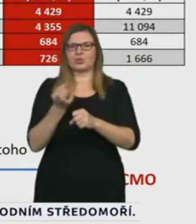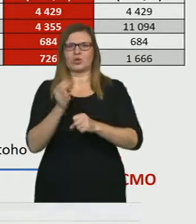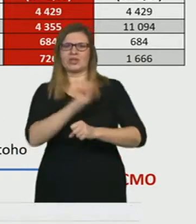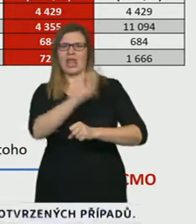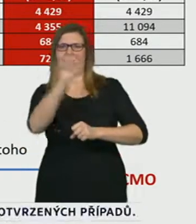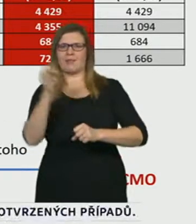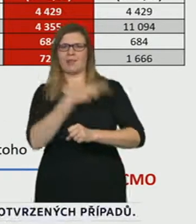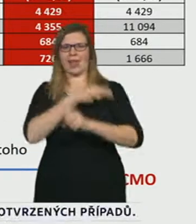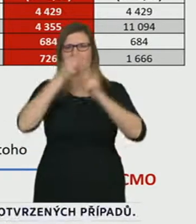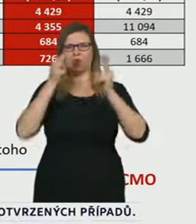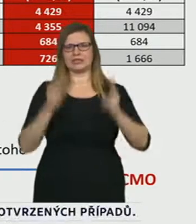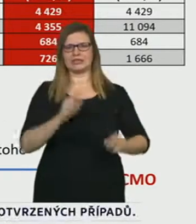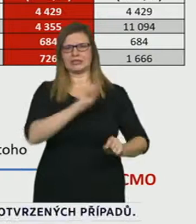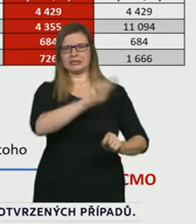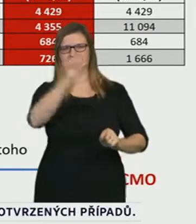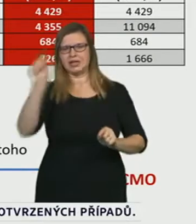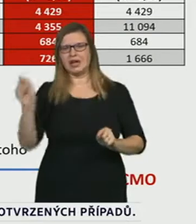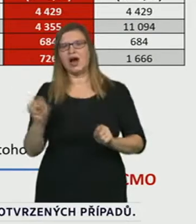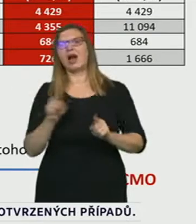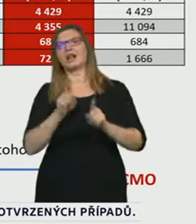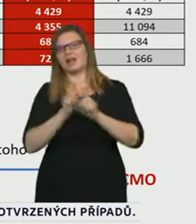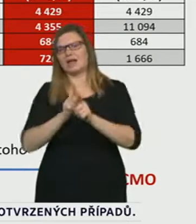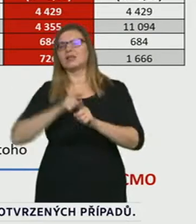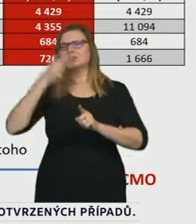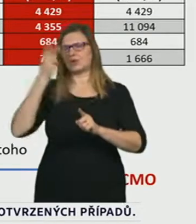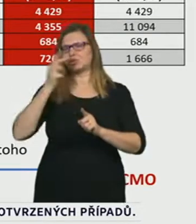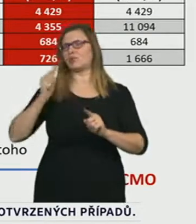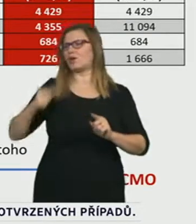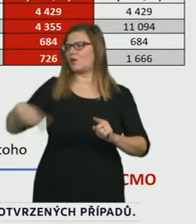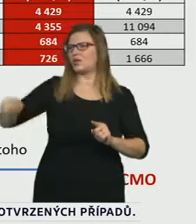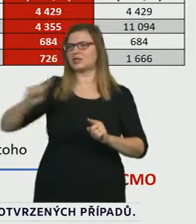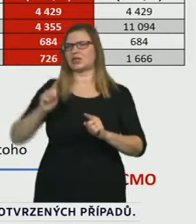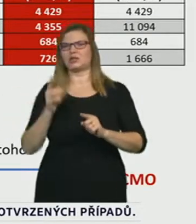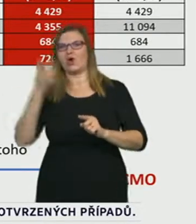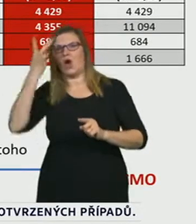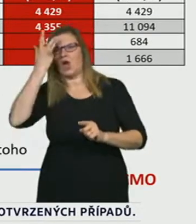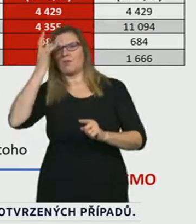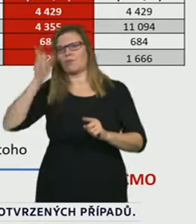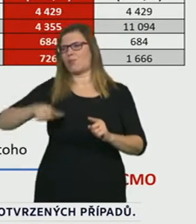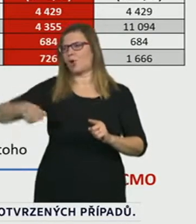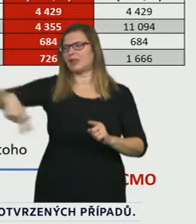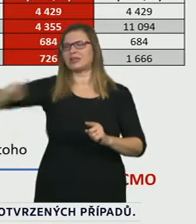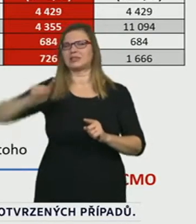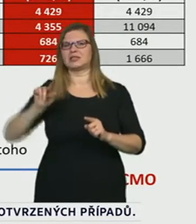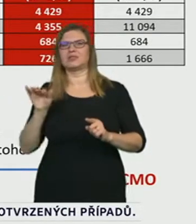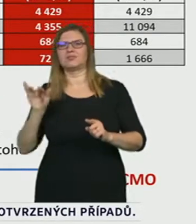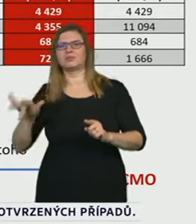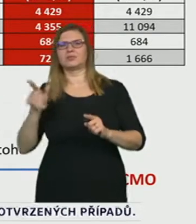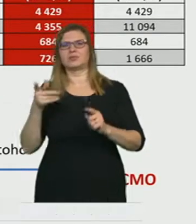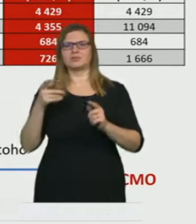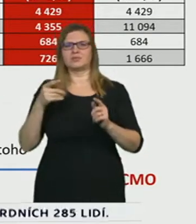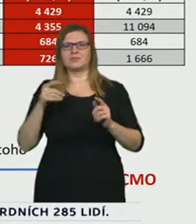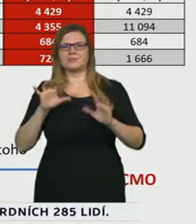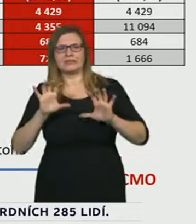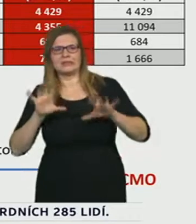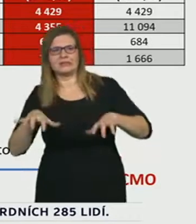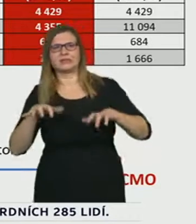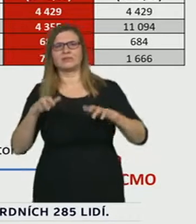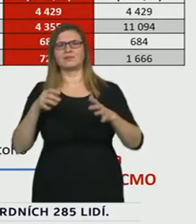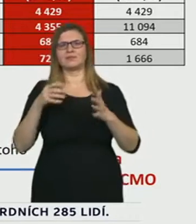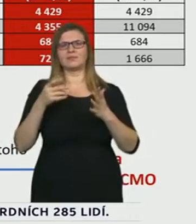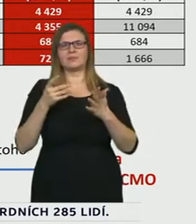takový stabilizovaný scénář kolem toho reprodučního čísla jedna. To znamená, zastavil se jakýkový pokles a